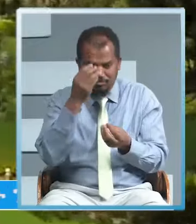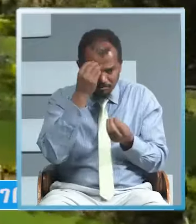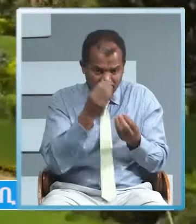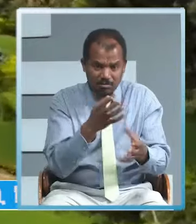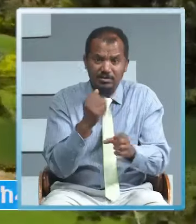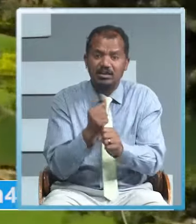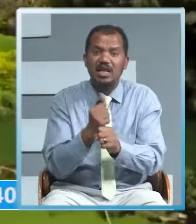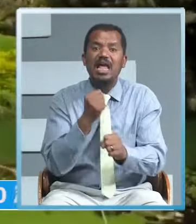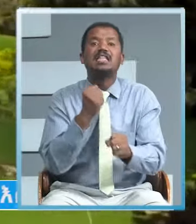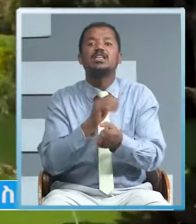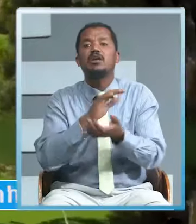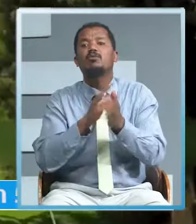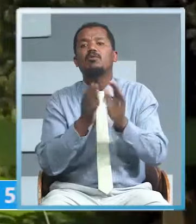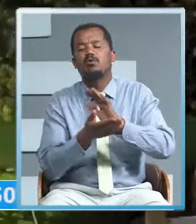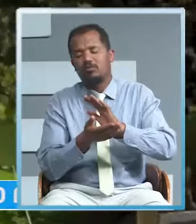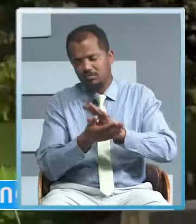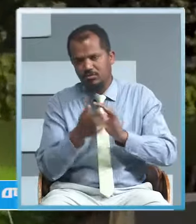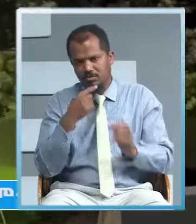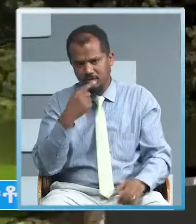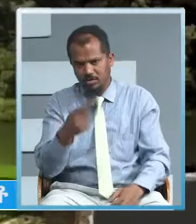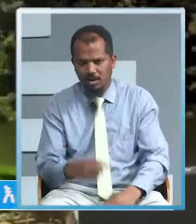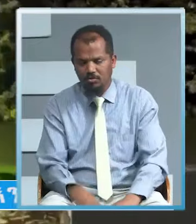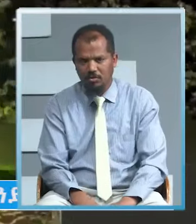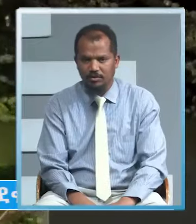የማስገንዘብ ስራ እየተሰራ መሆኑንም ጠቅሷል።